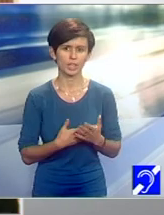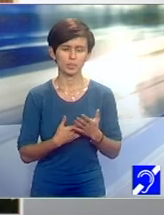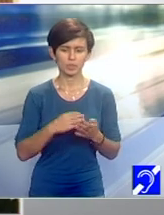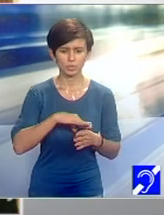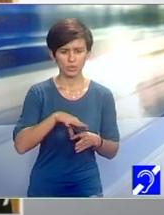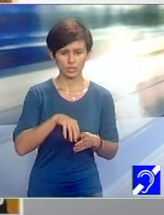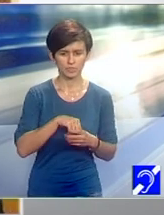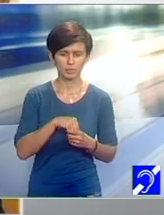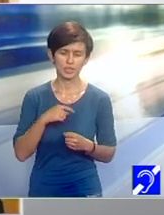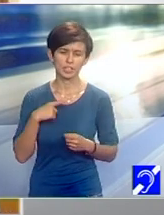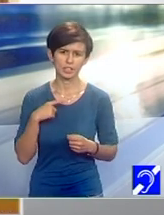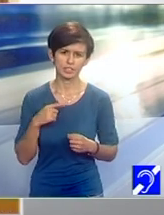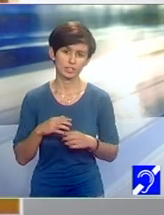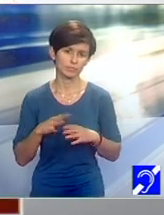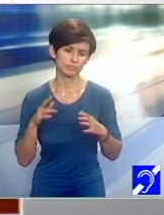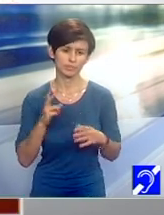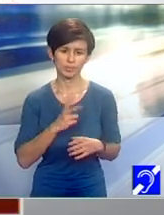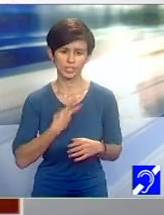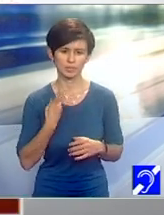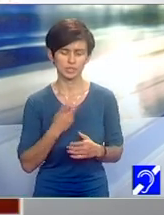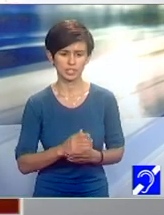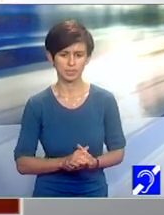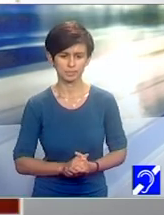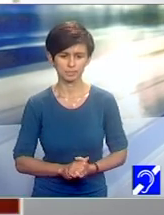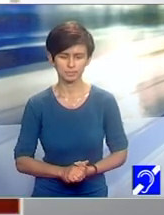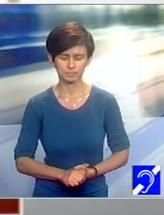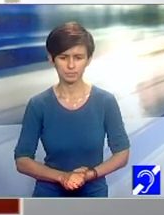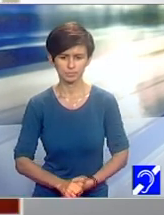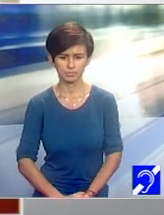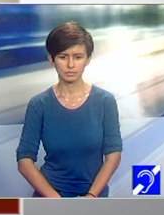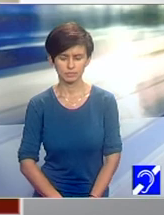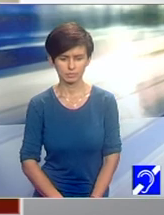este o mare mândrie. For me it's very exciting